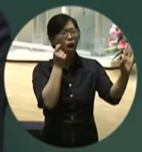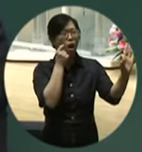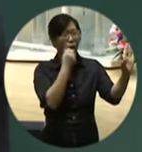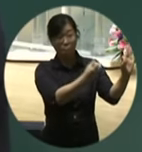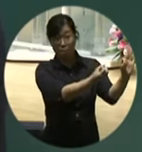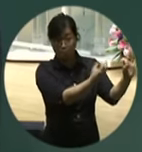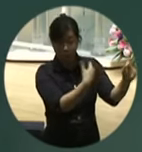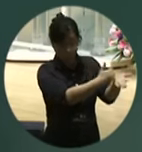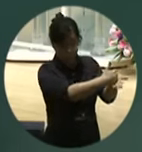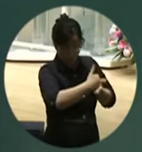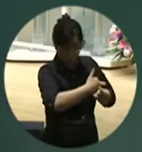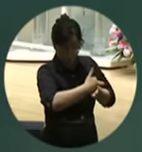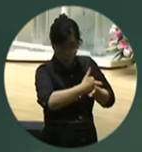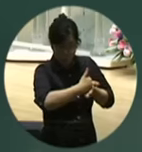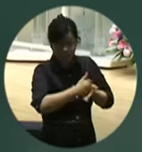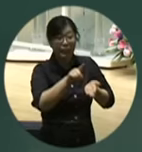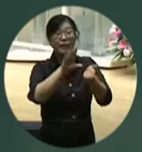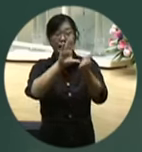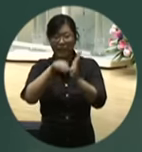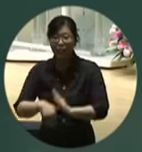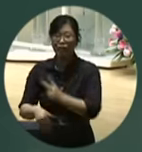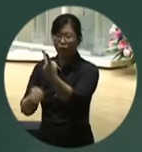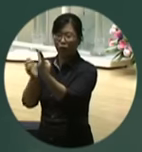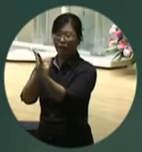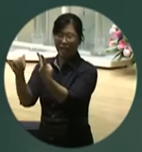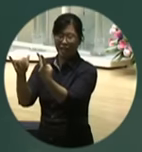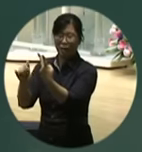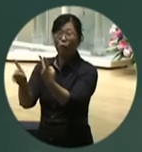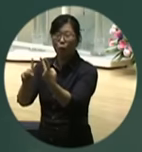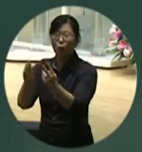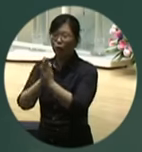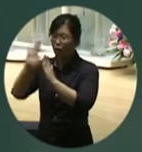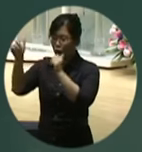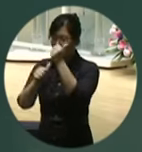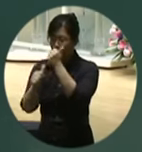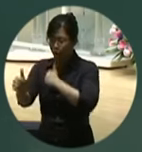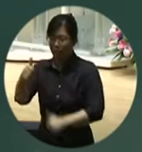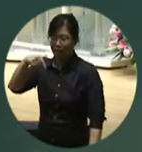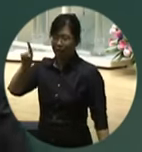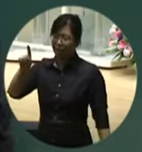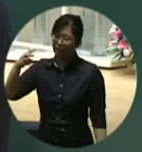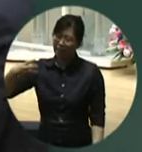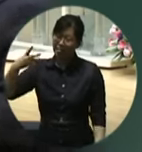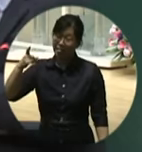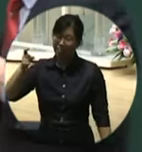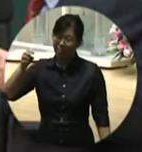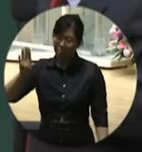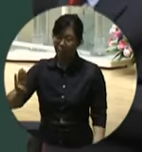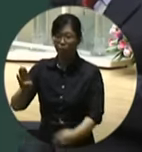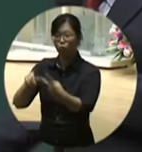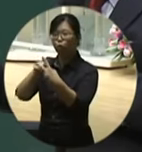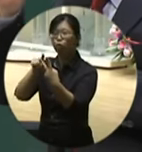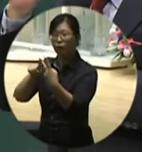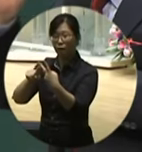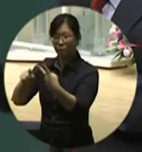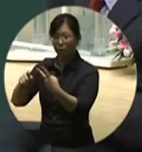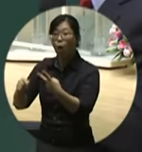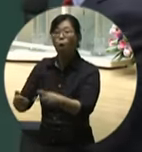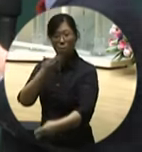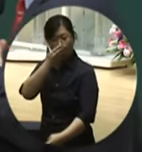겁니다. At that time, Joshua and Caleb said, no, we can go in there. 성경을 자세히 보세요. So, look at the Bible carefully.